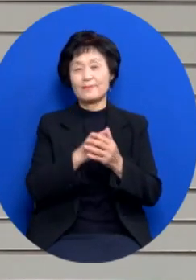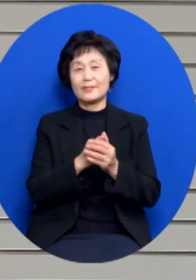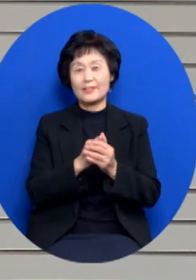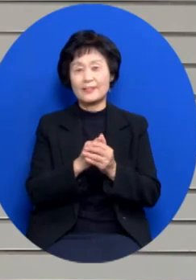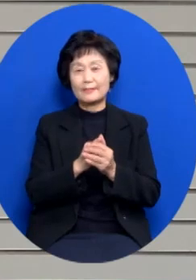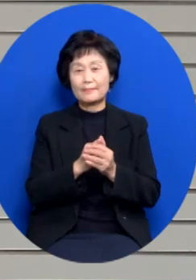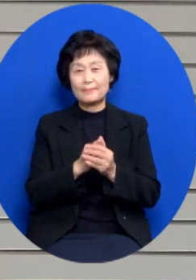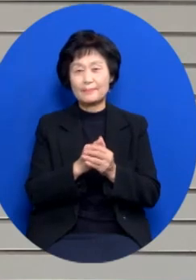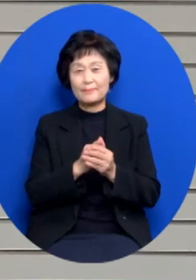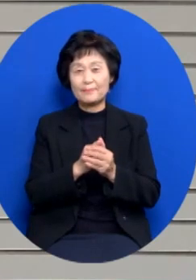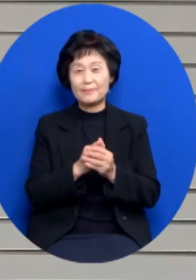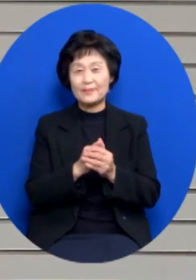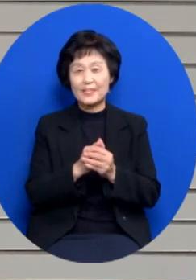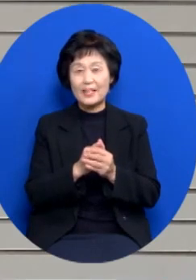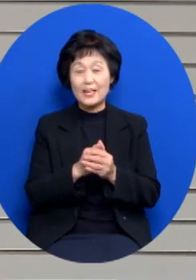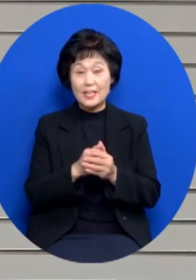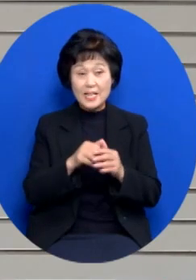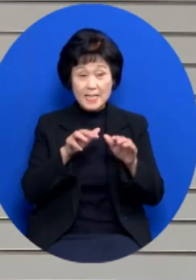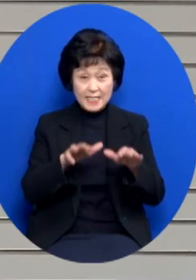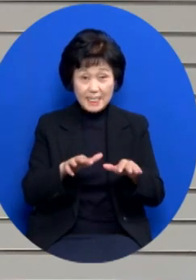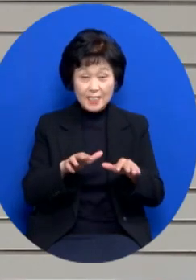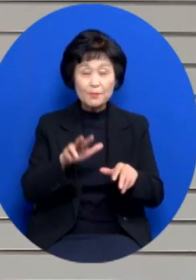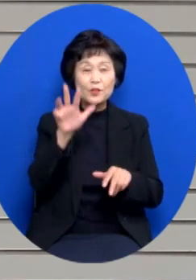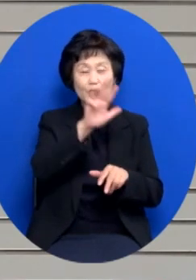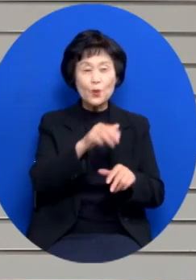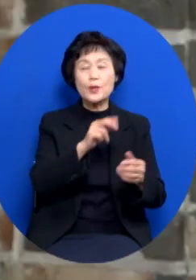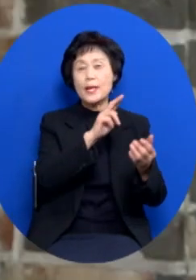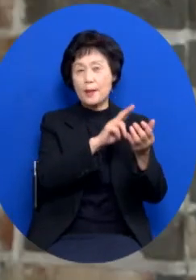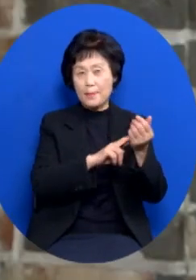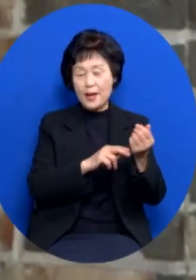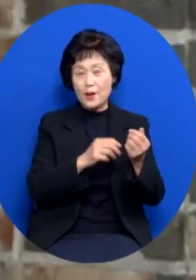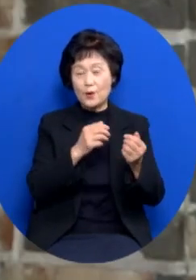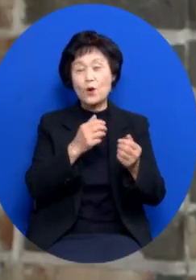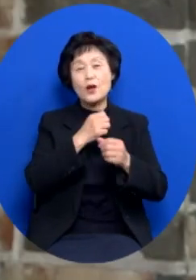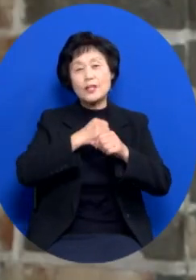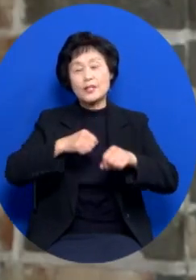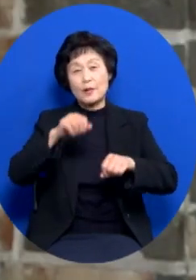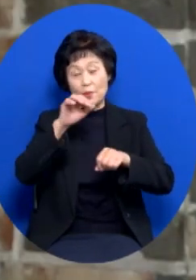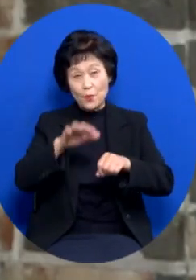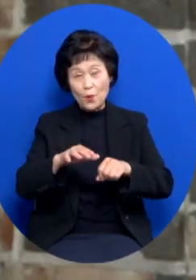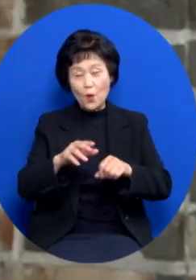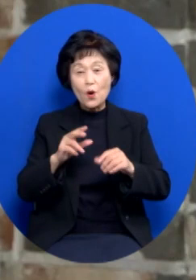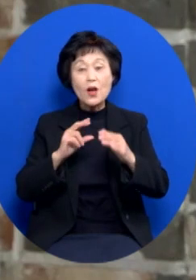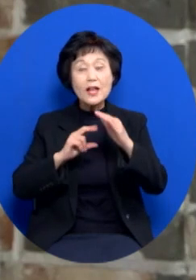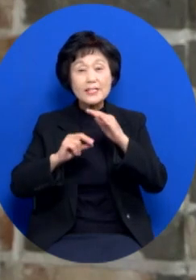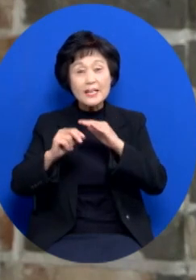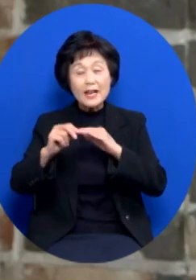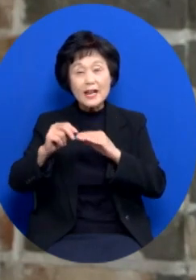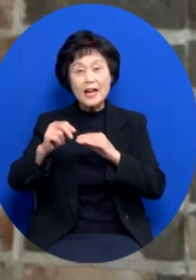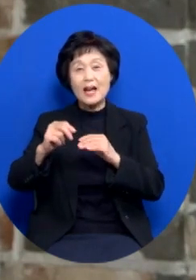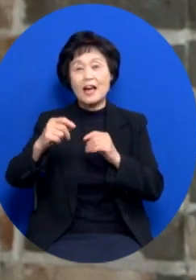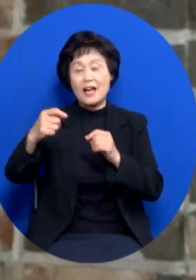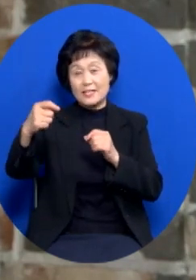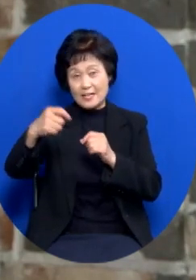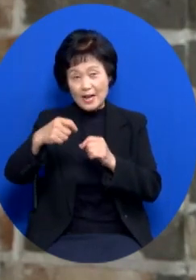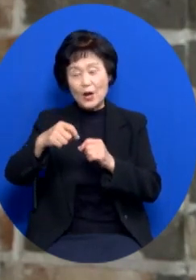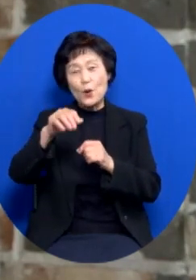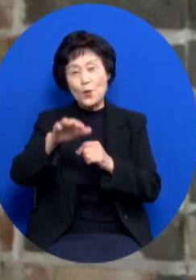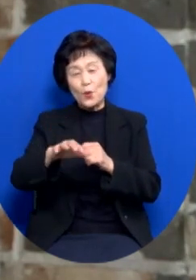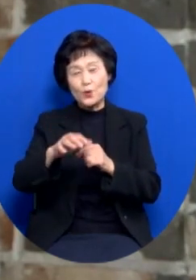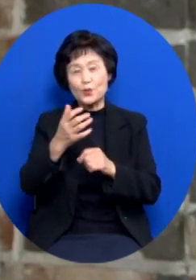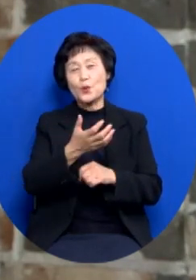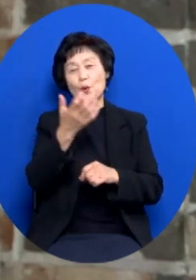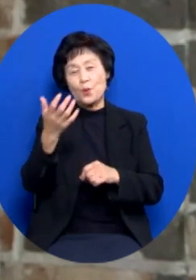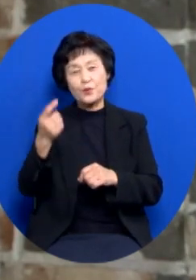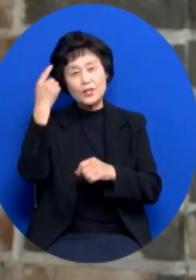되는 총회 회관 팔고 다른 곳으로 옮겨야 되는데 좀 넓은 곳으로 지하철을 끼고 있는 곳으로 그런 게 있고 또 마침 이 일을 놓고